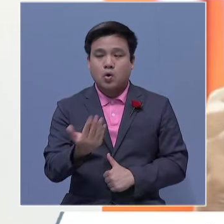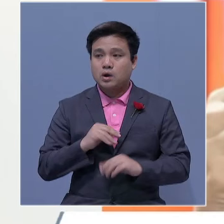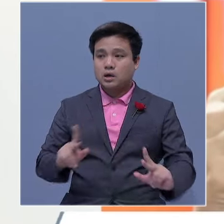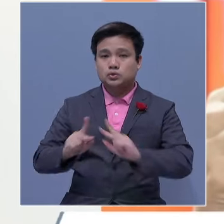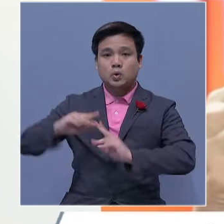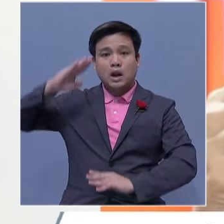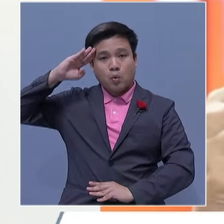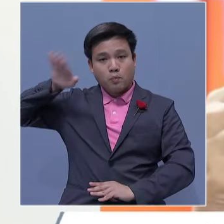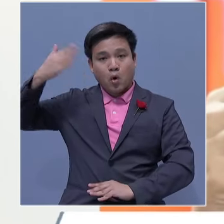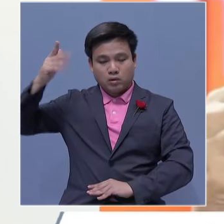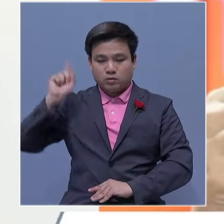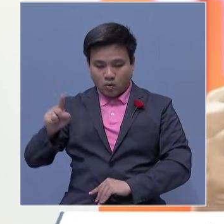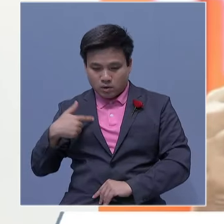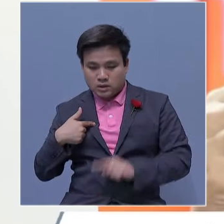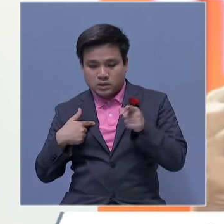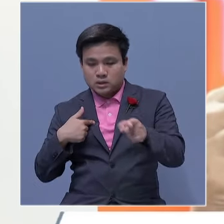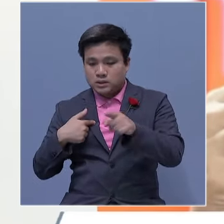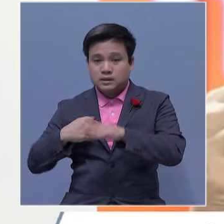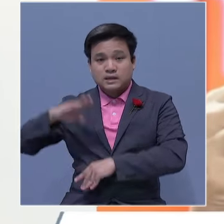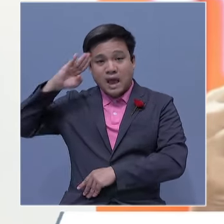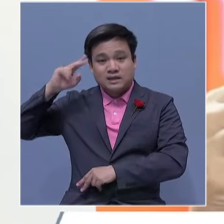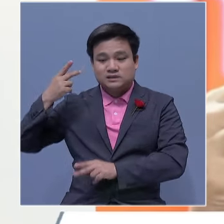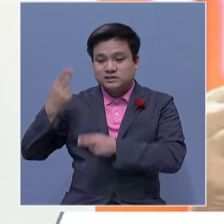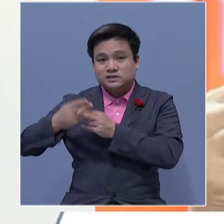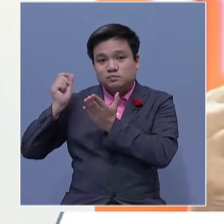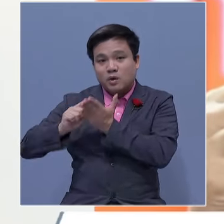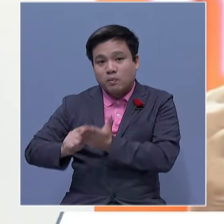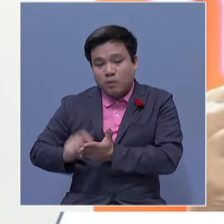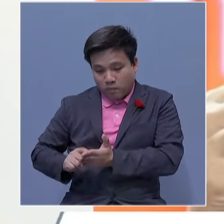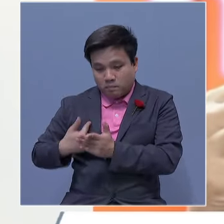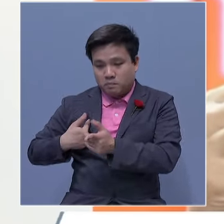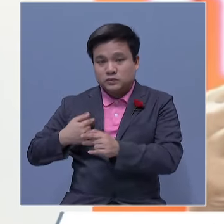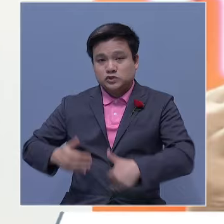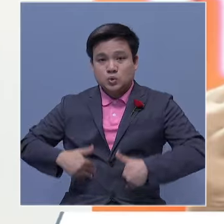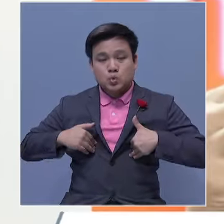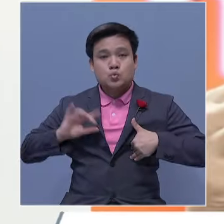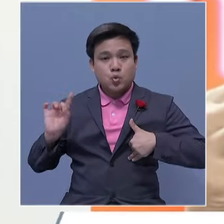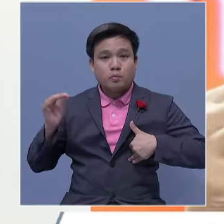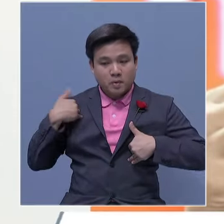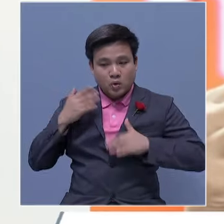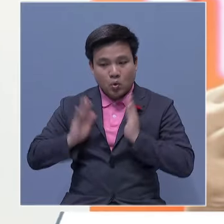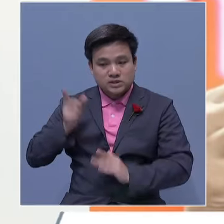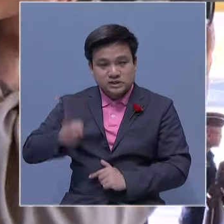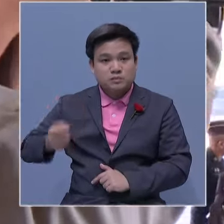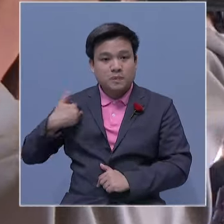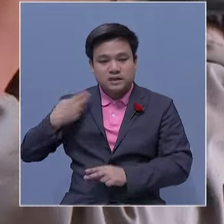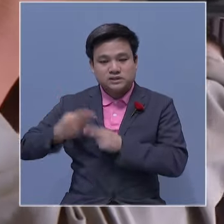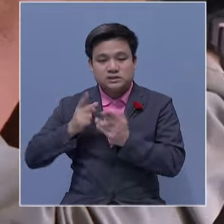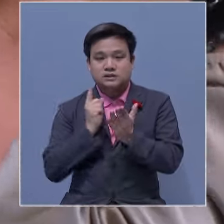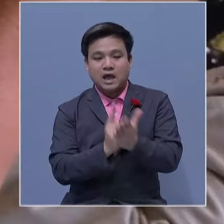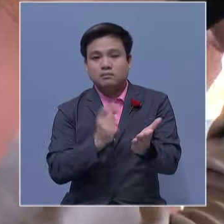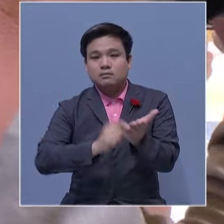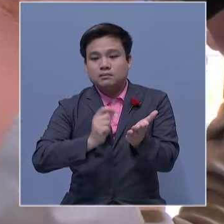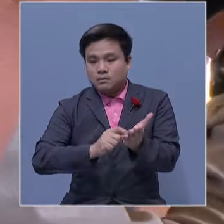กลาโหมให้พิสูจน์ว่านายทหารที่เซ็นชื่อเหล่านั้นมีตัวตนจริงหรือไม่นะครับขณะที่บิ๊กทินคุณสุทินก็ให้